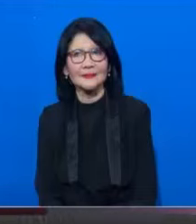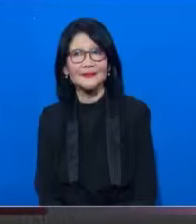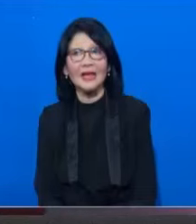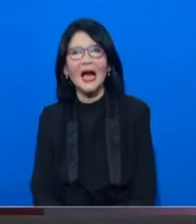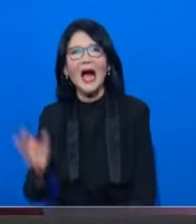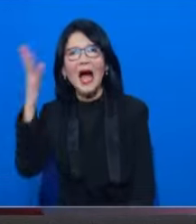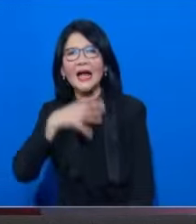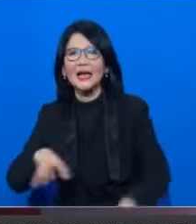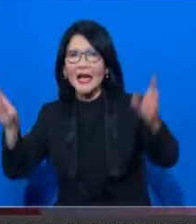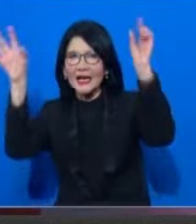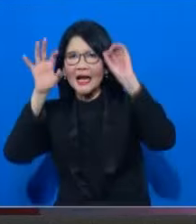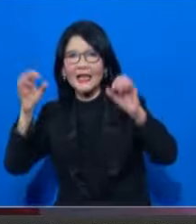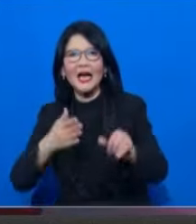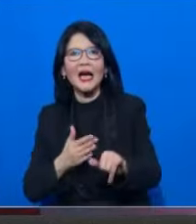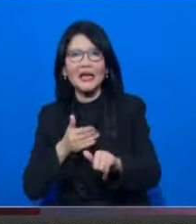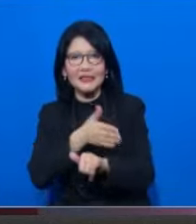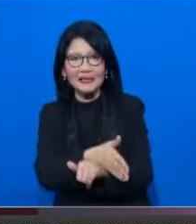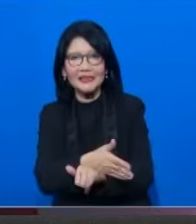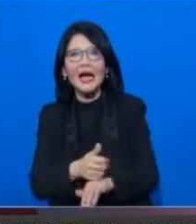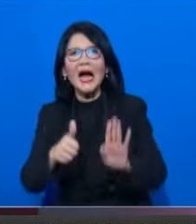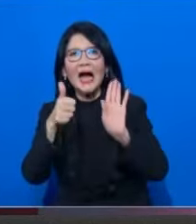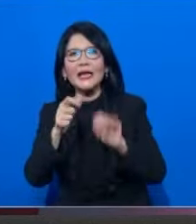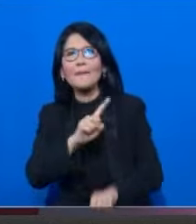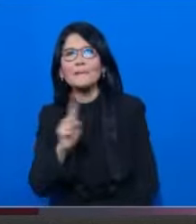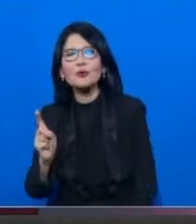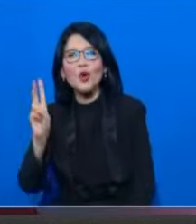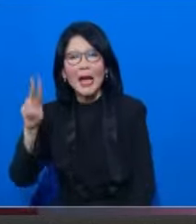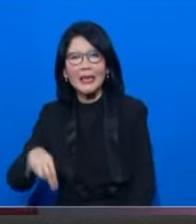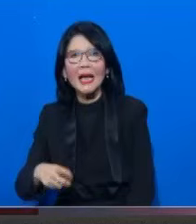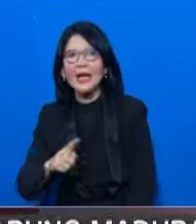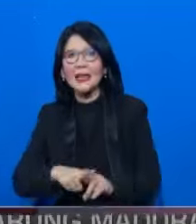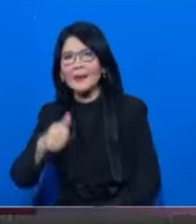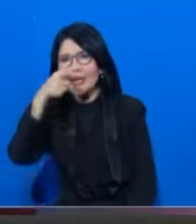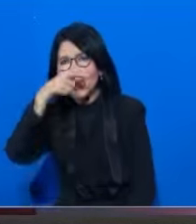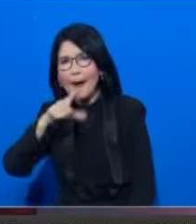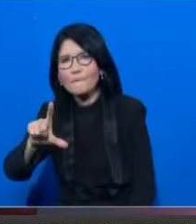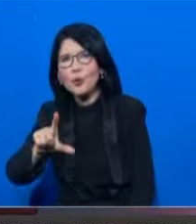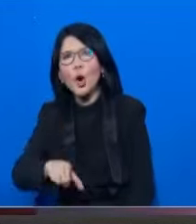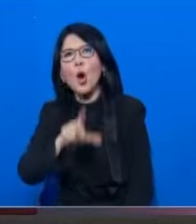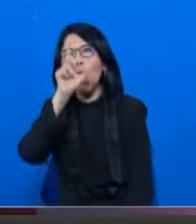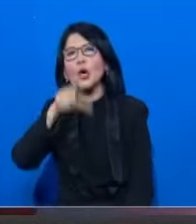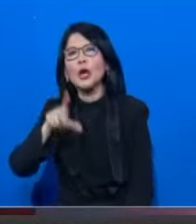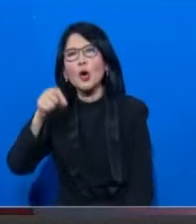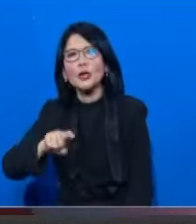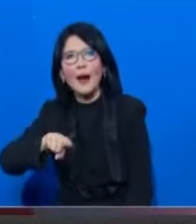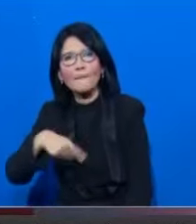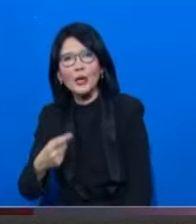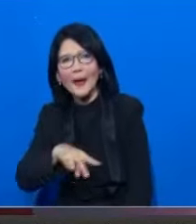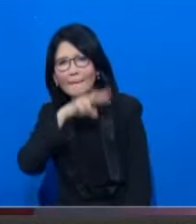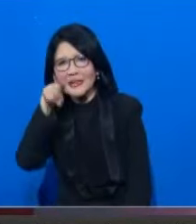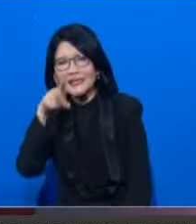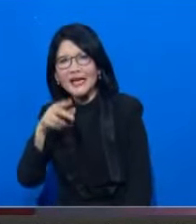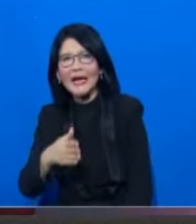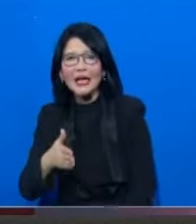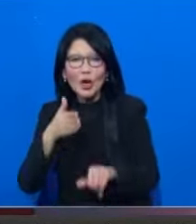Hari Raya Idul Adha masih sekitar 6 pekan lagi. Namun di Lampung sejumlah warga sudah mulai memburu hewan kurban. Mereka